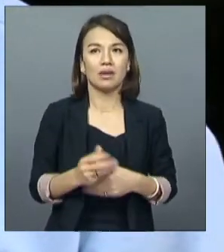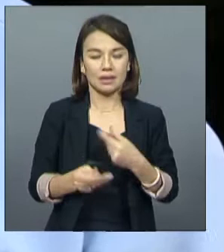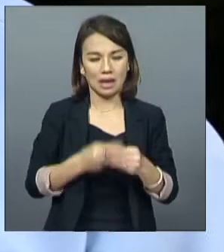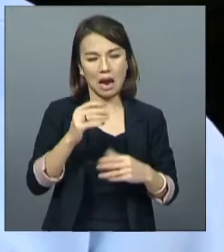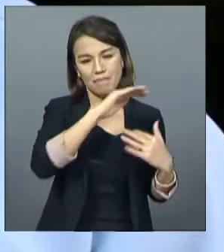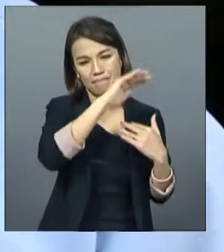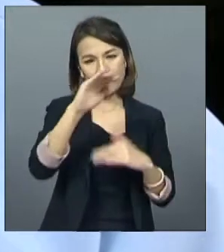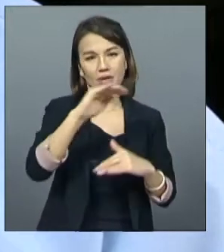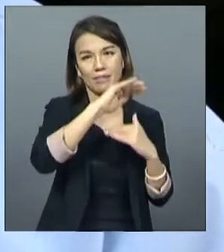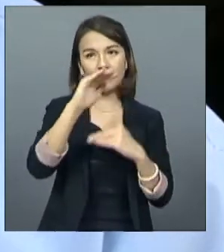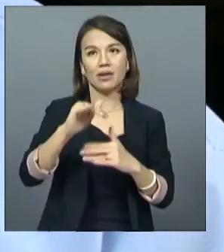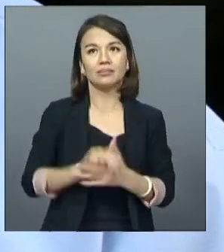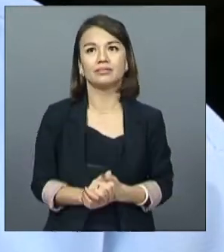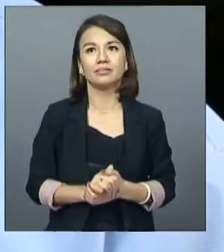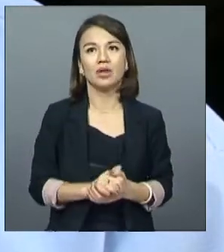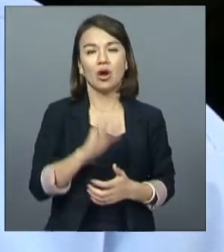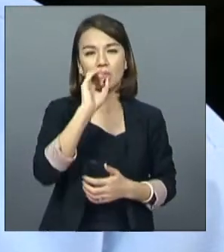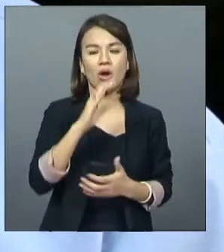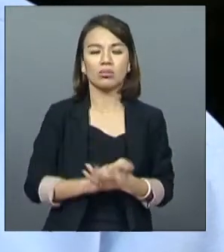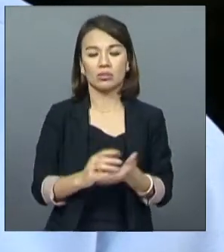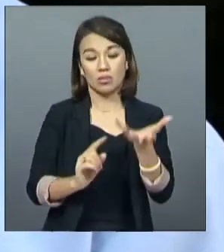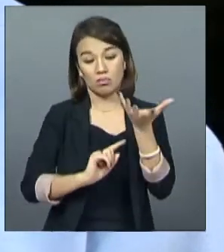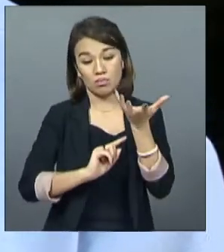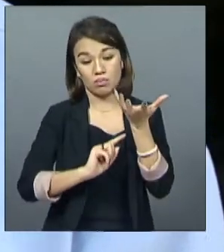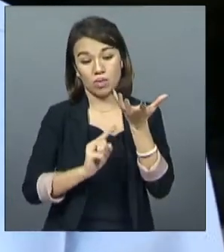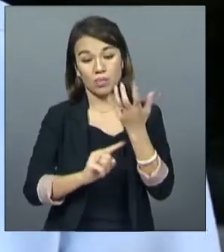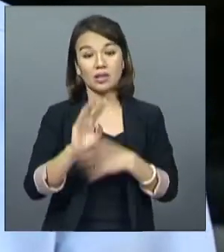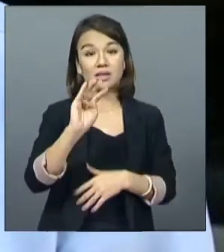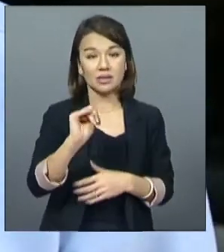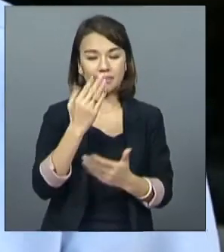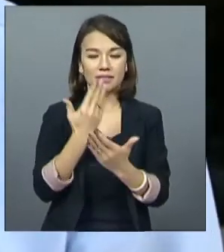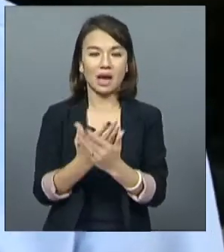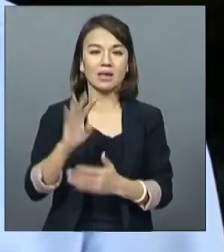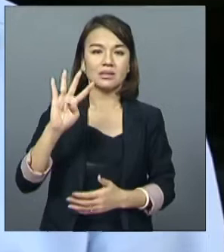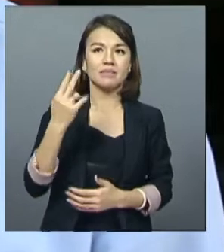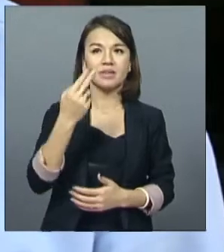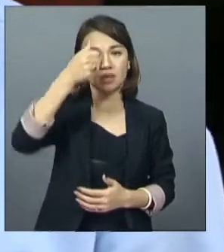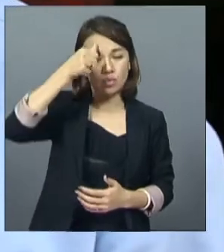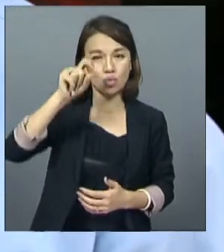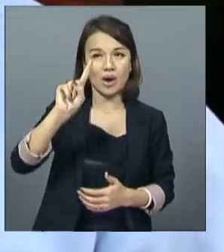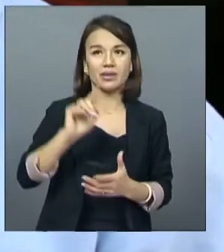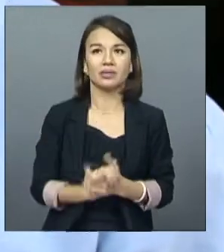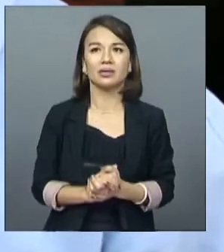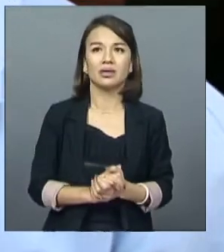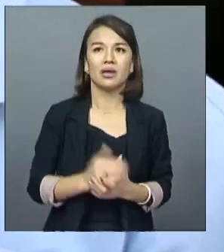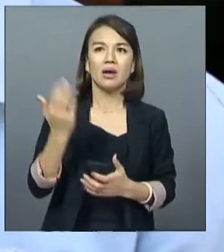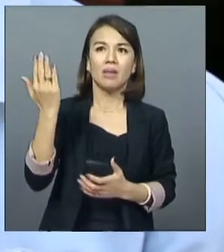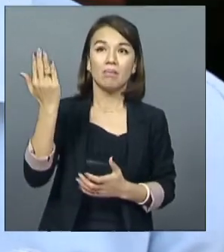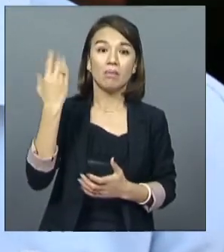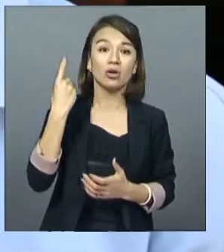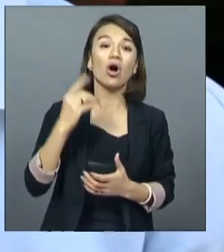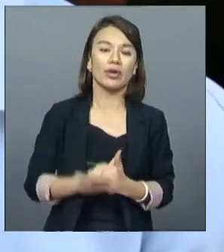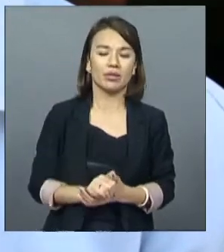ขนาดที่โลเลย40ก็40,000นะวันละ40,000แต่เคยได้นะวันละ100,000พ่อเคย